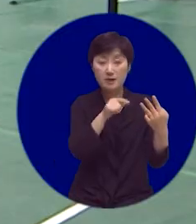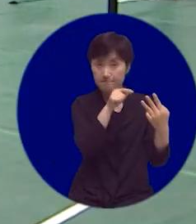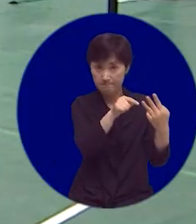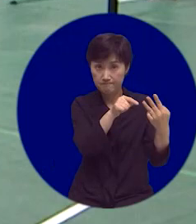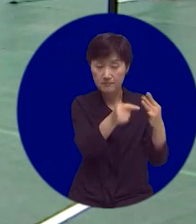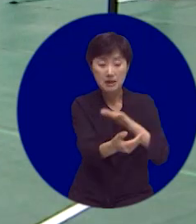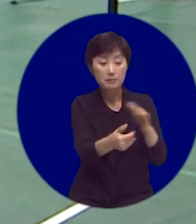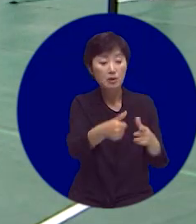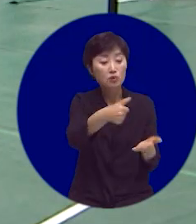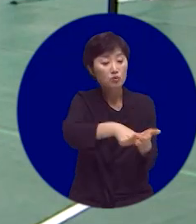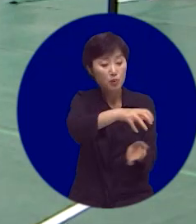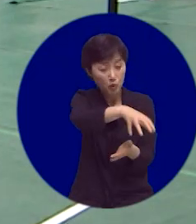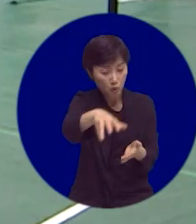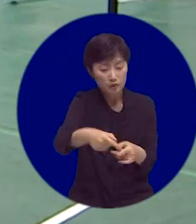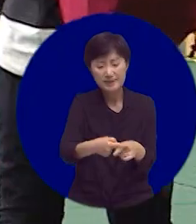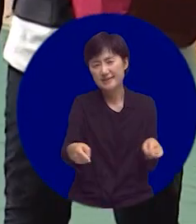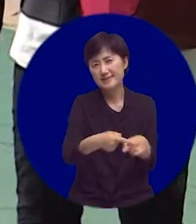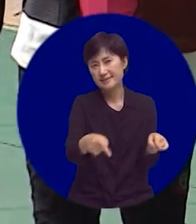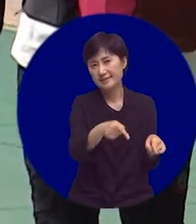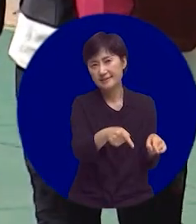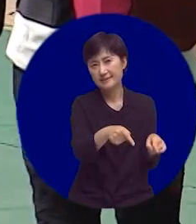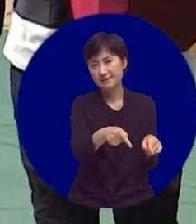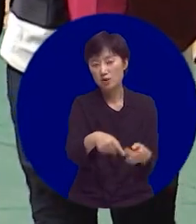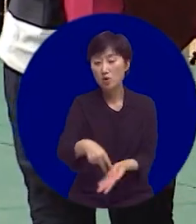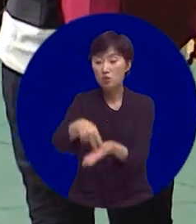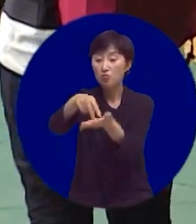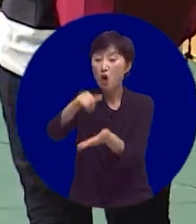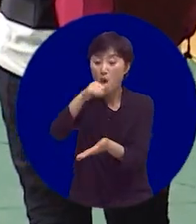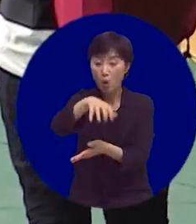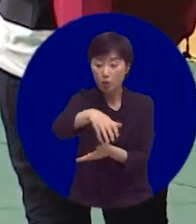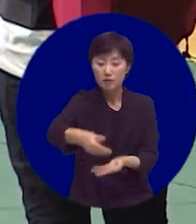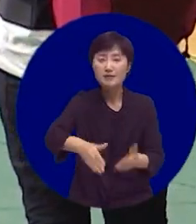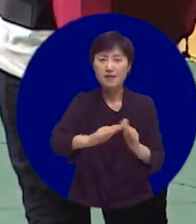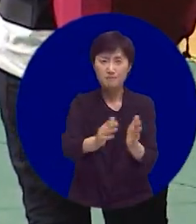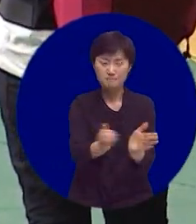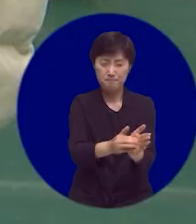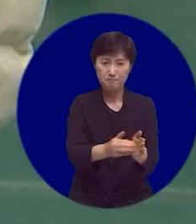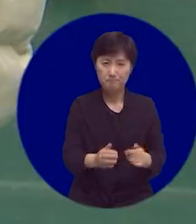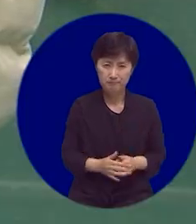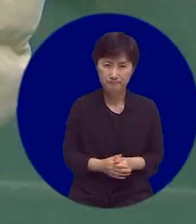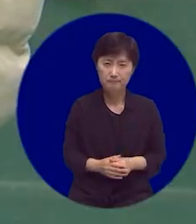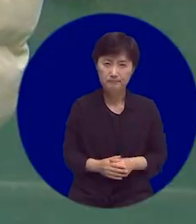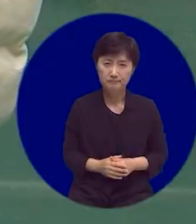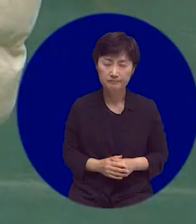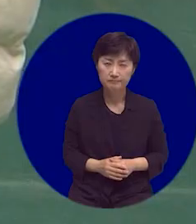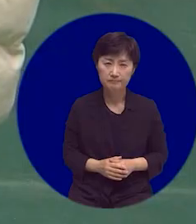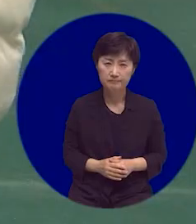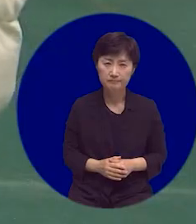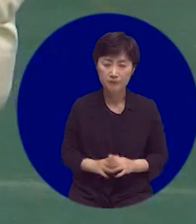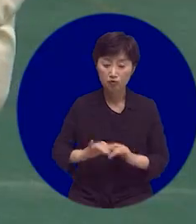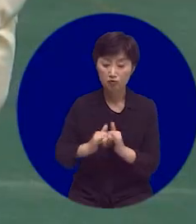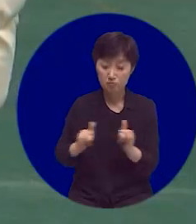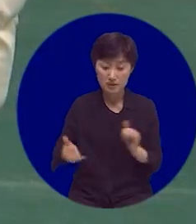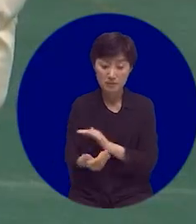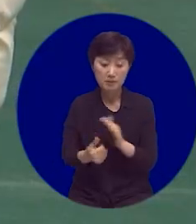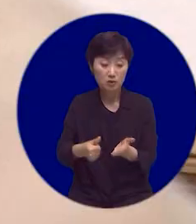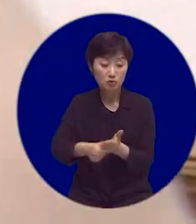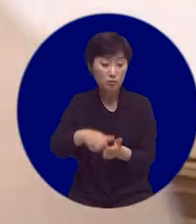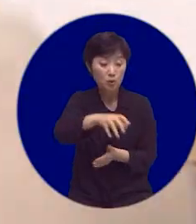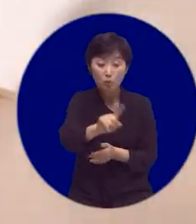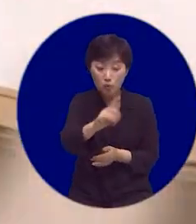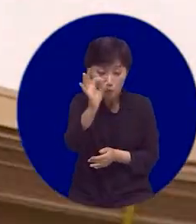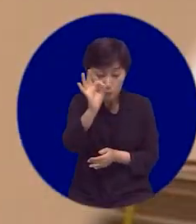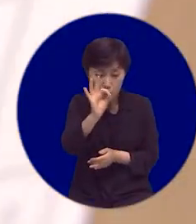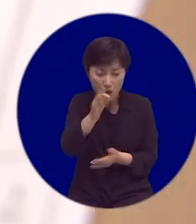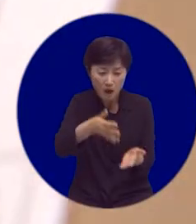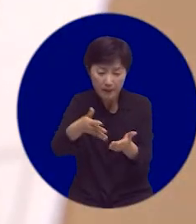3,327곳의 사전투표소를 1층 또는 승강기가 설비된 장소에 설치합니다. 유권자가 사전투표소를 찾는데